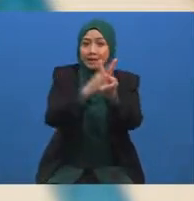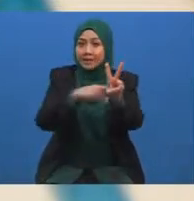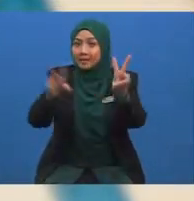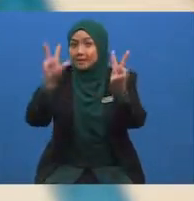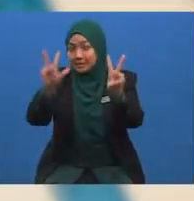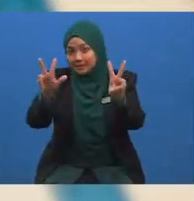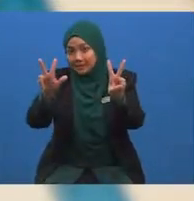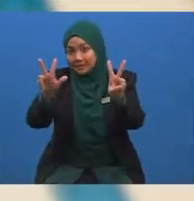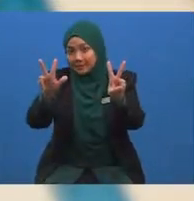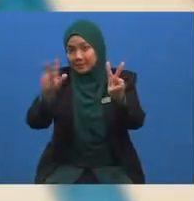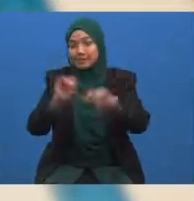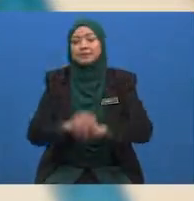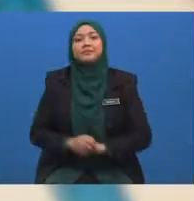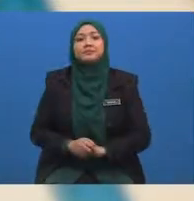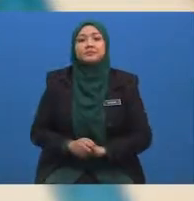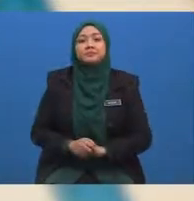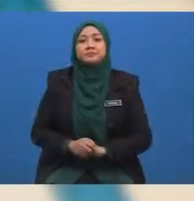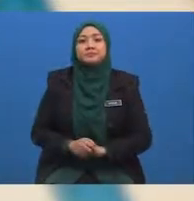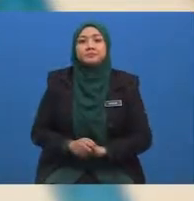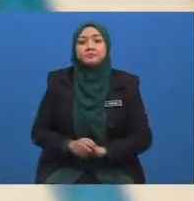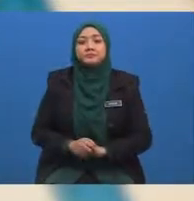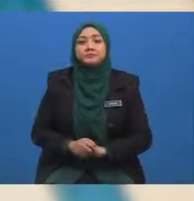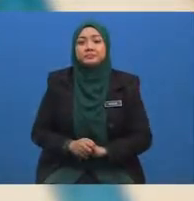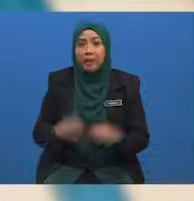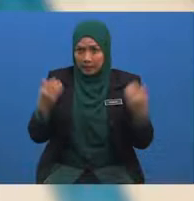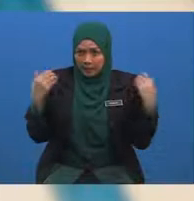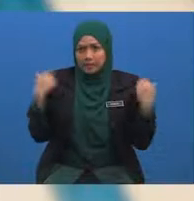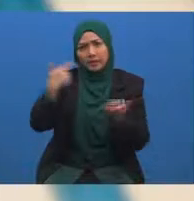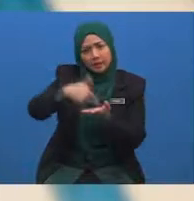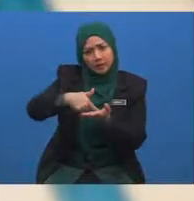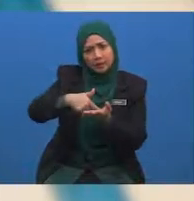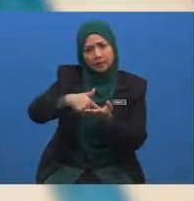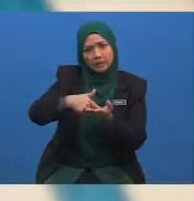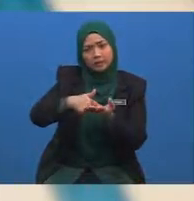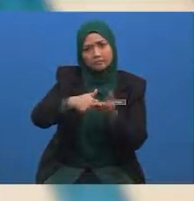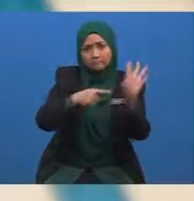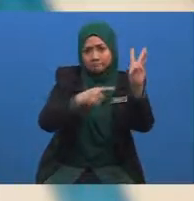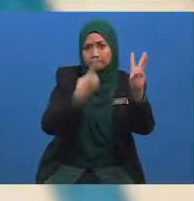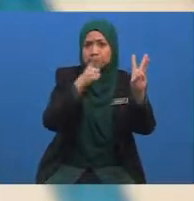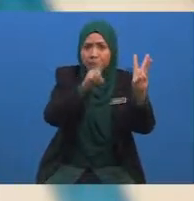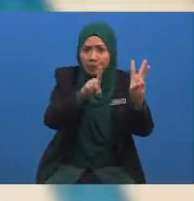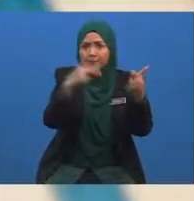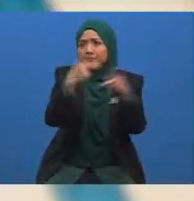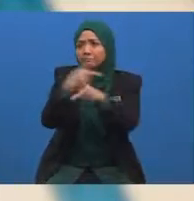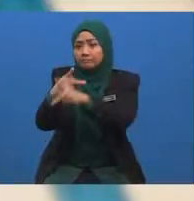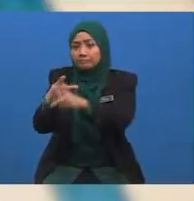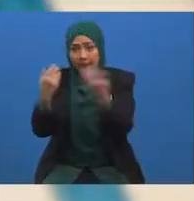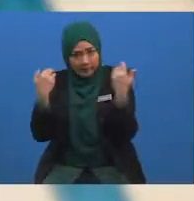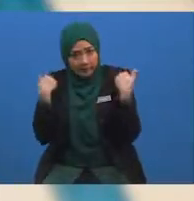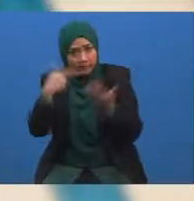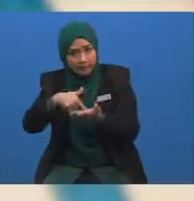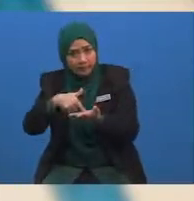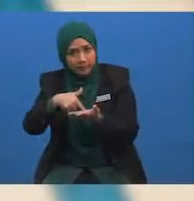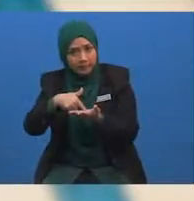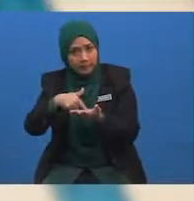3. Ada lagi nombor yang bila didarabkan menjadi 6?